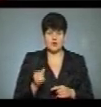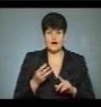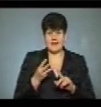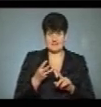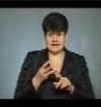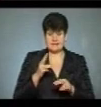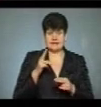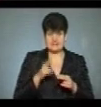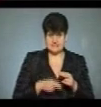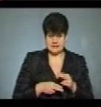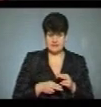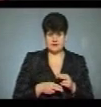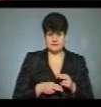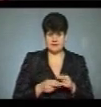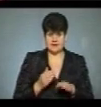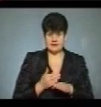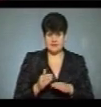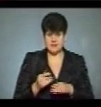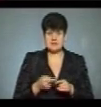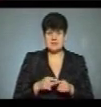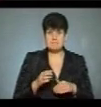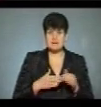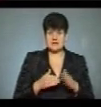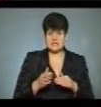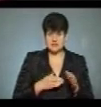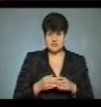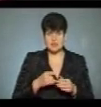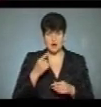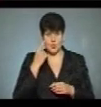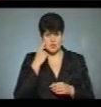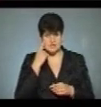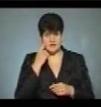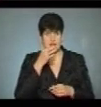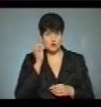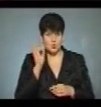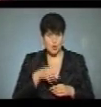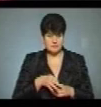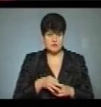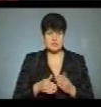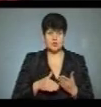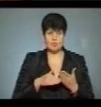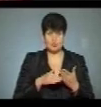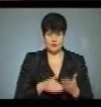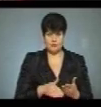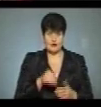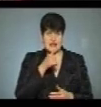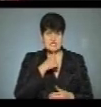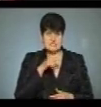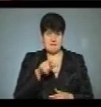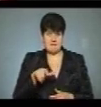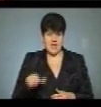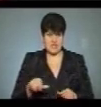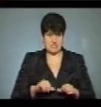третій, завершальний етап – це практичне оцінювання практичного досвіду за допомогою освітніх експертів на